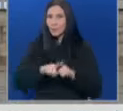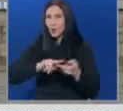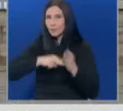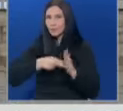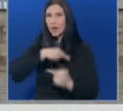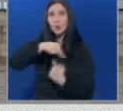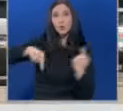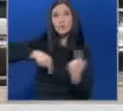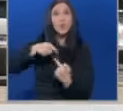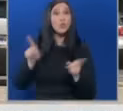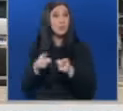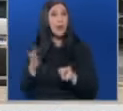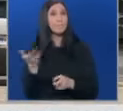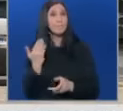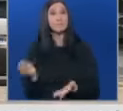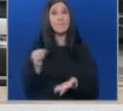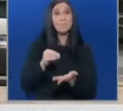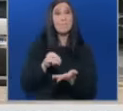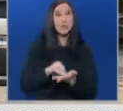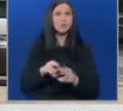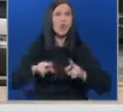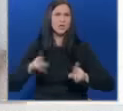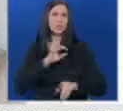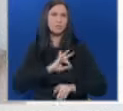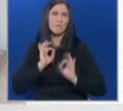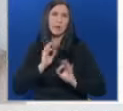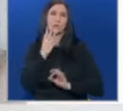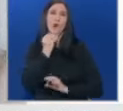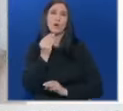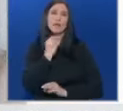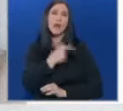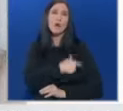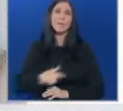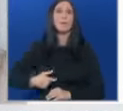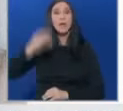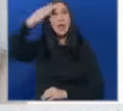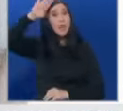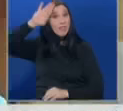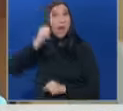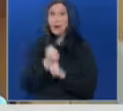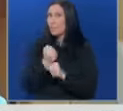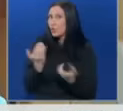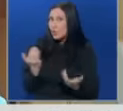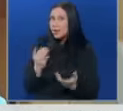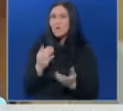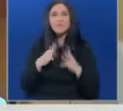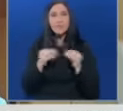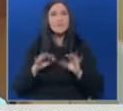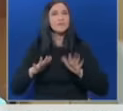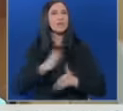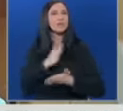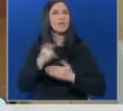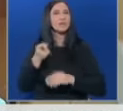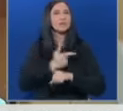модел на ротационно управление беше приложен с различен успех, например в Израел и Република Ирландия, но работи ли в Румъния? Вероятно, още в края на